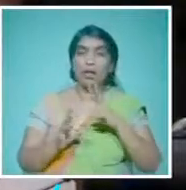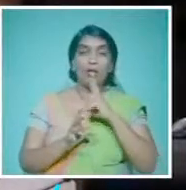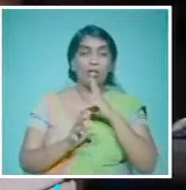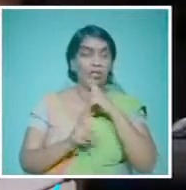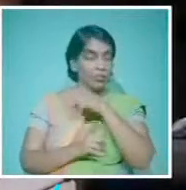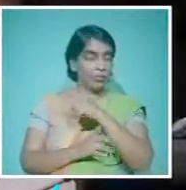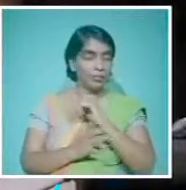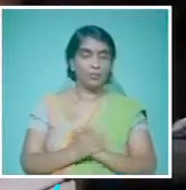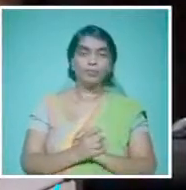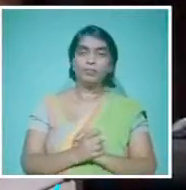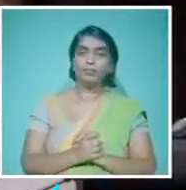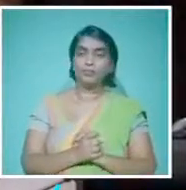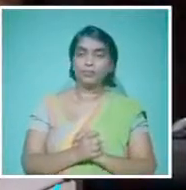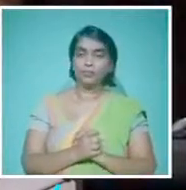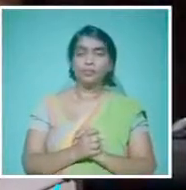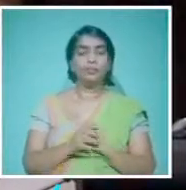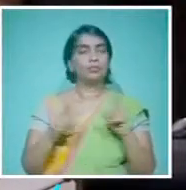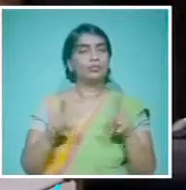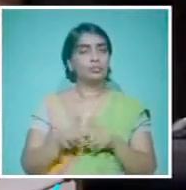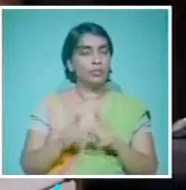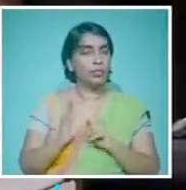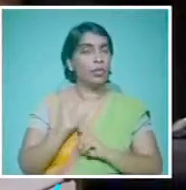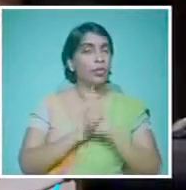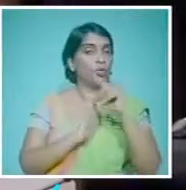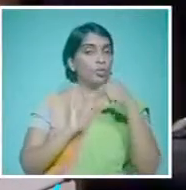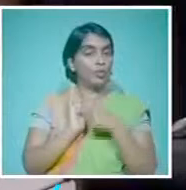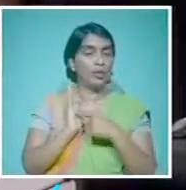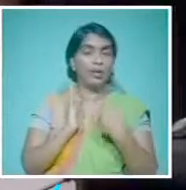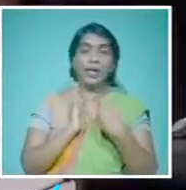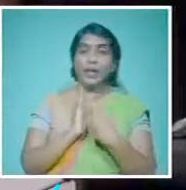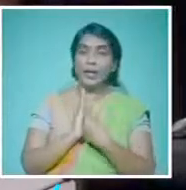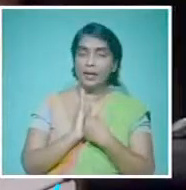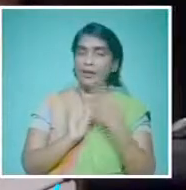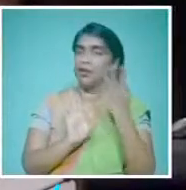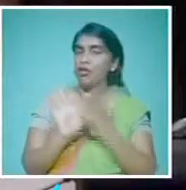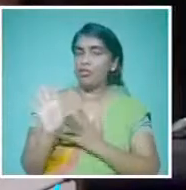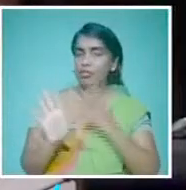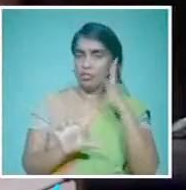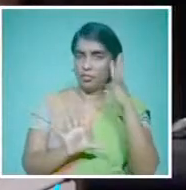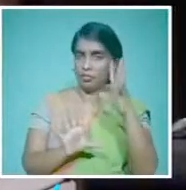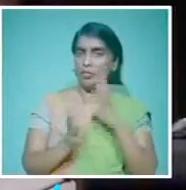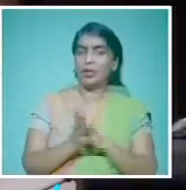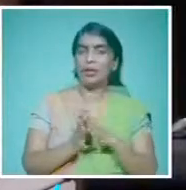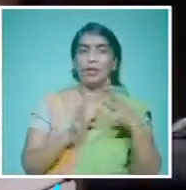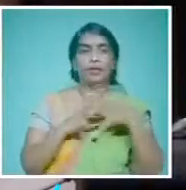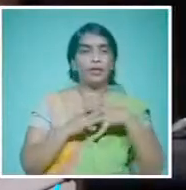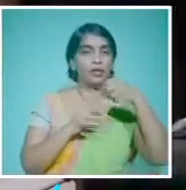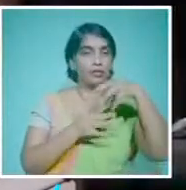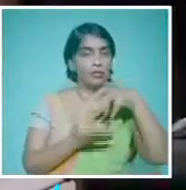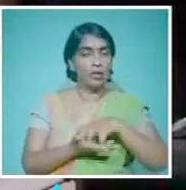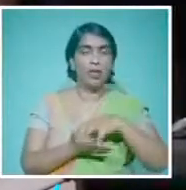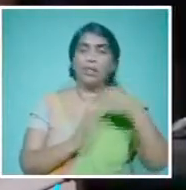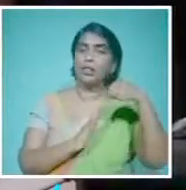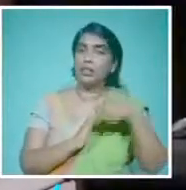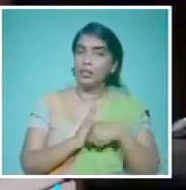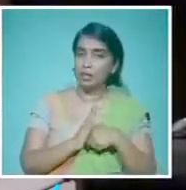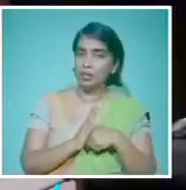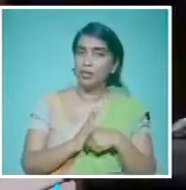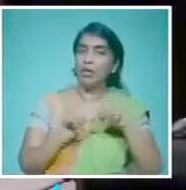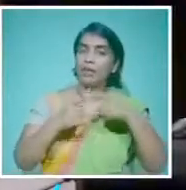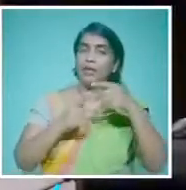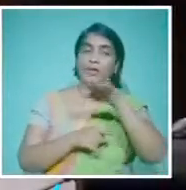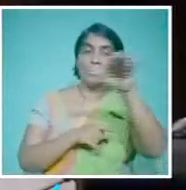සබරගමුවට සහ උතුරු මැද නැගෙනහිර අවුරුදු 5යි බස්නාහිර දකුණ සහ